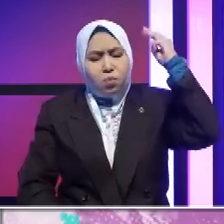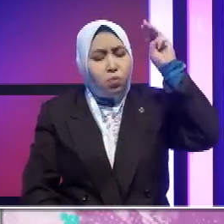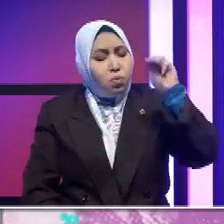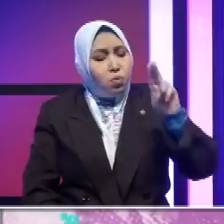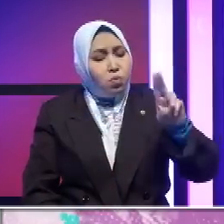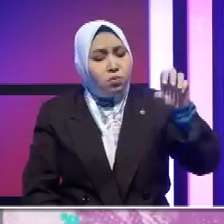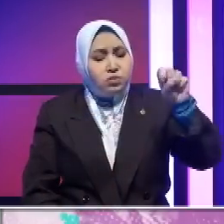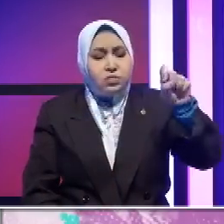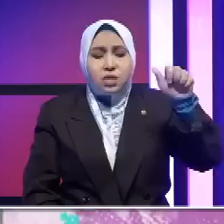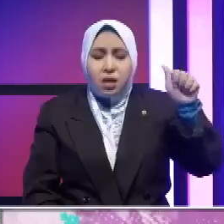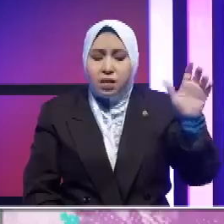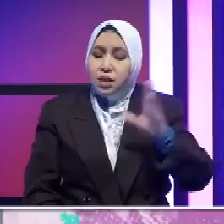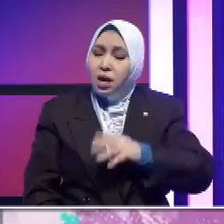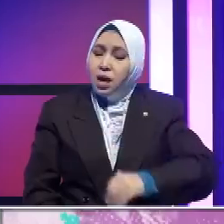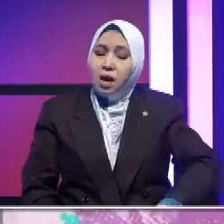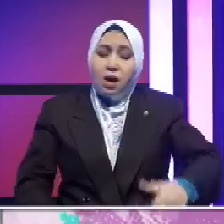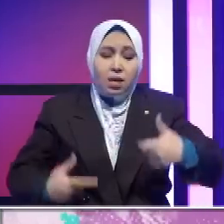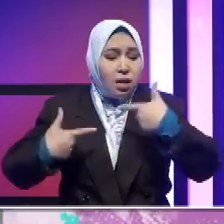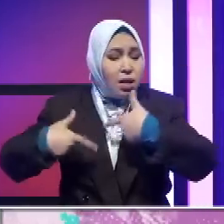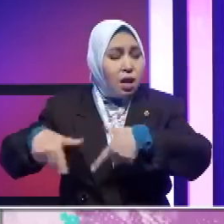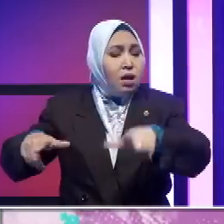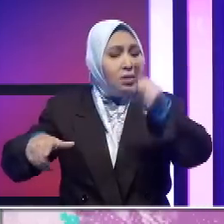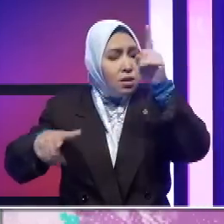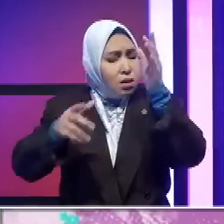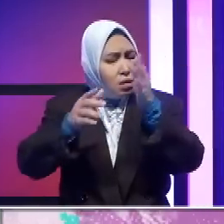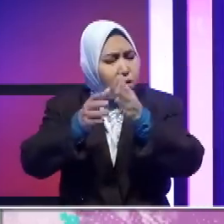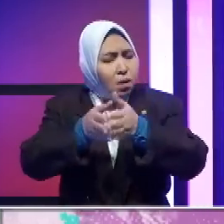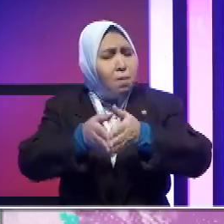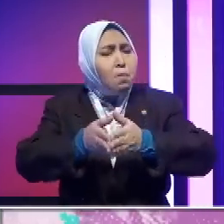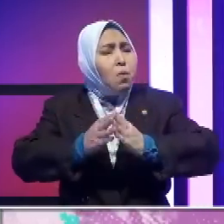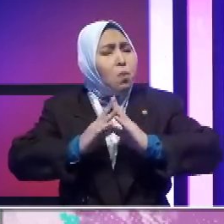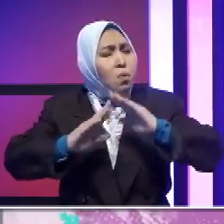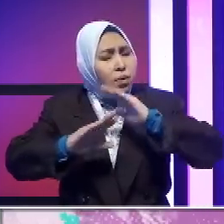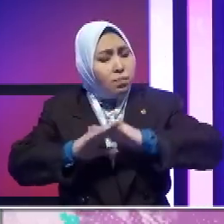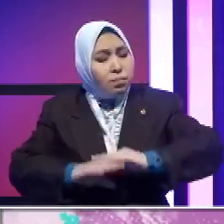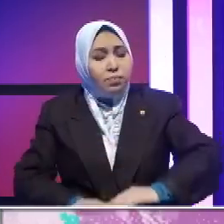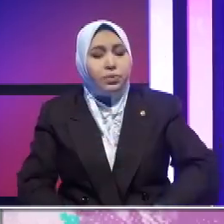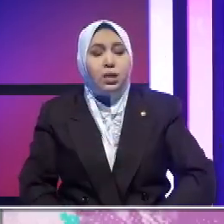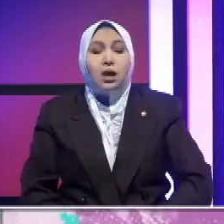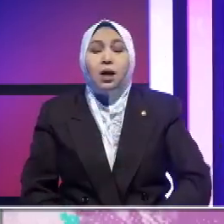قتل موسى وليدع ربه